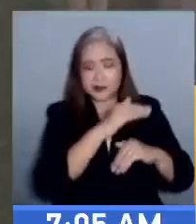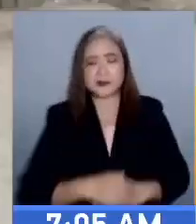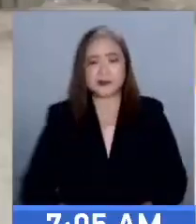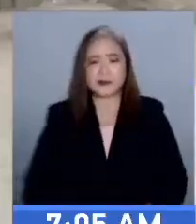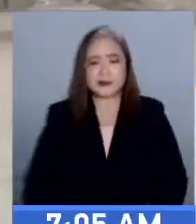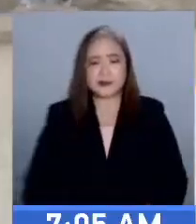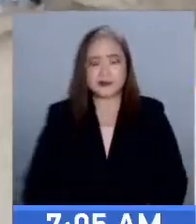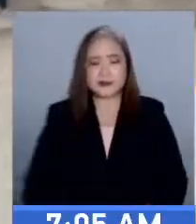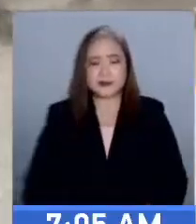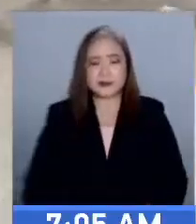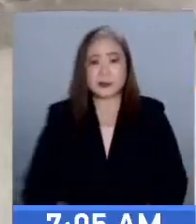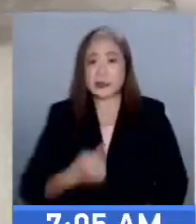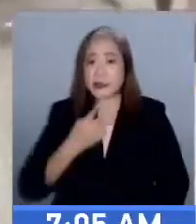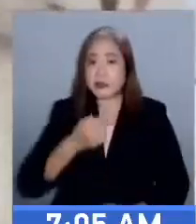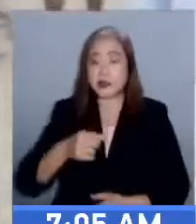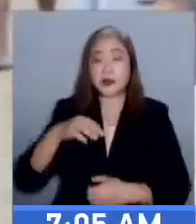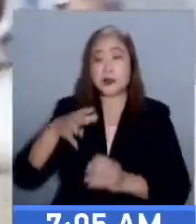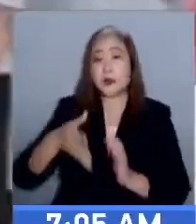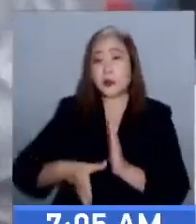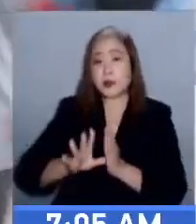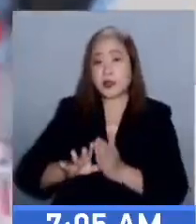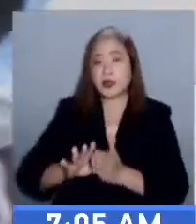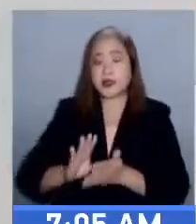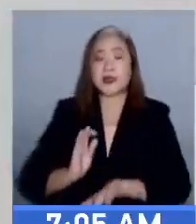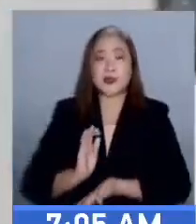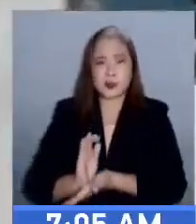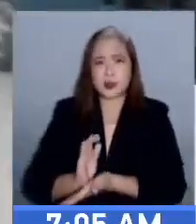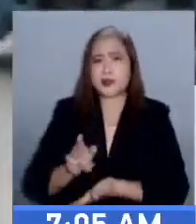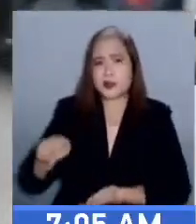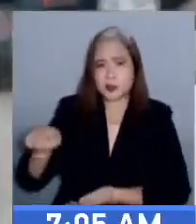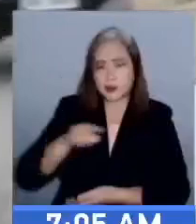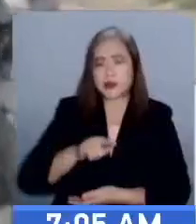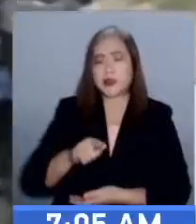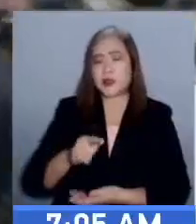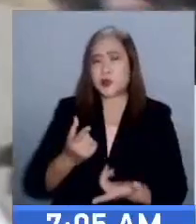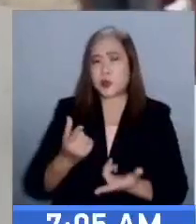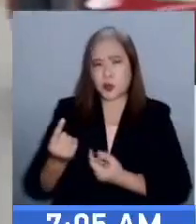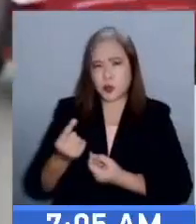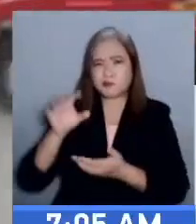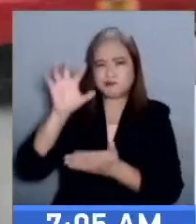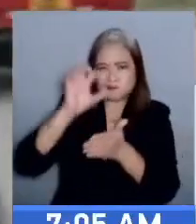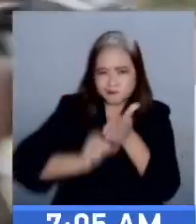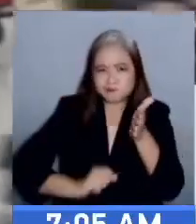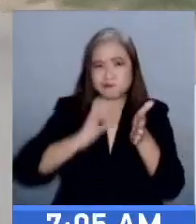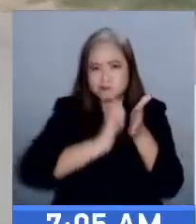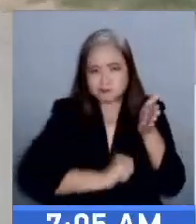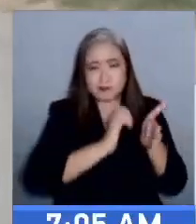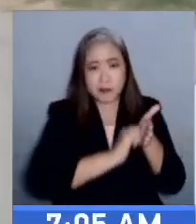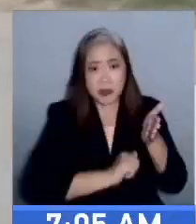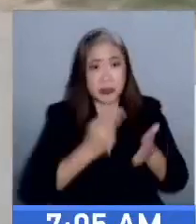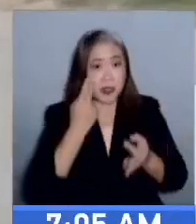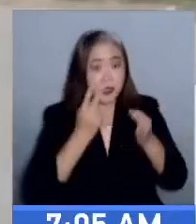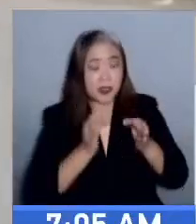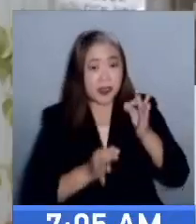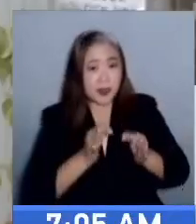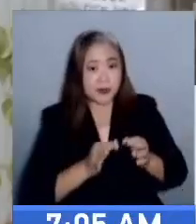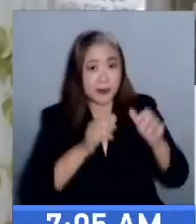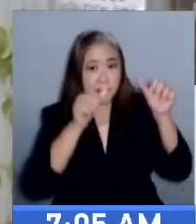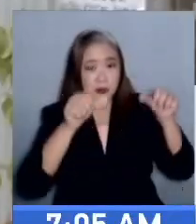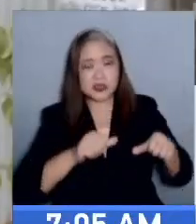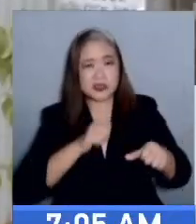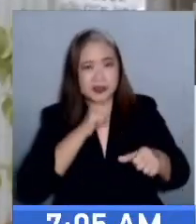COMELEC Zamboanga, magsasagawa din sila ng offline baklas na tututok sa campaign posters kung nakasunod ba sa inilabas